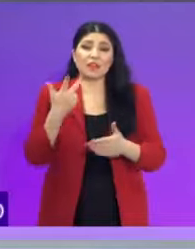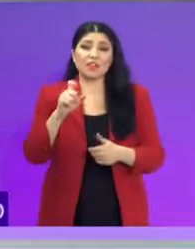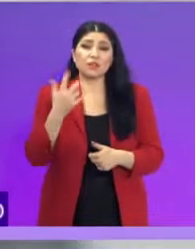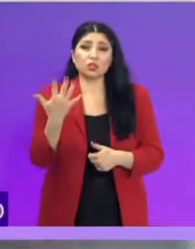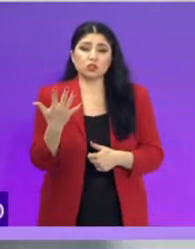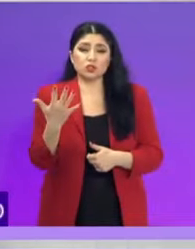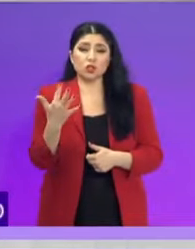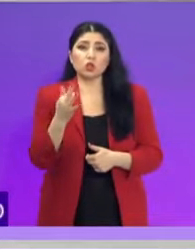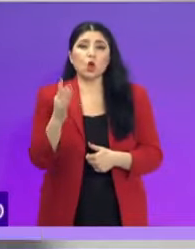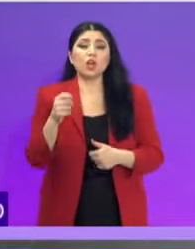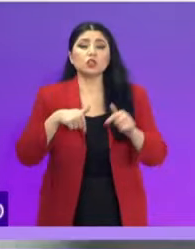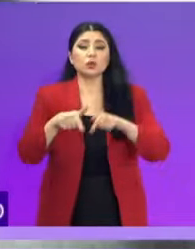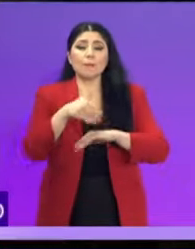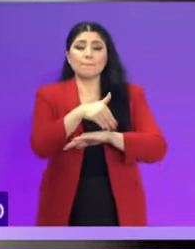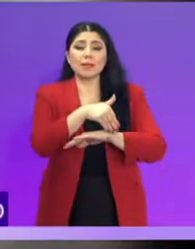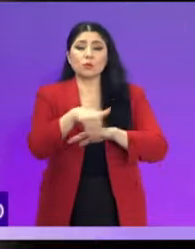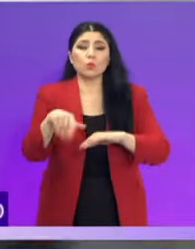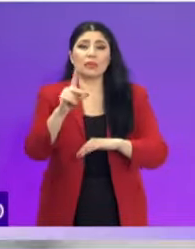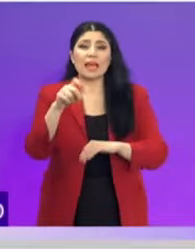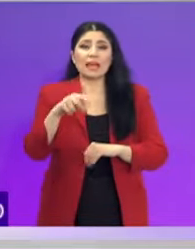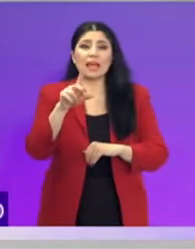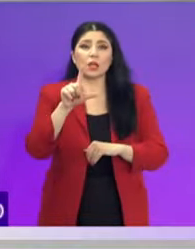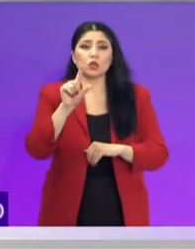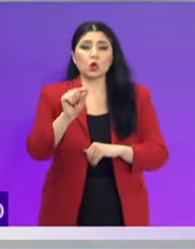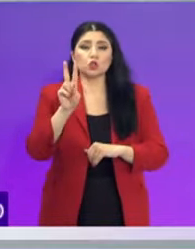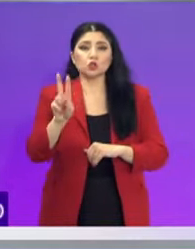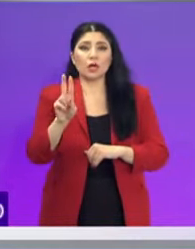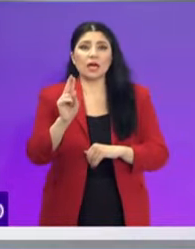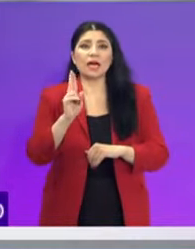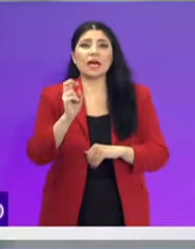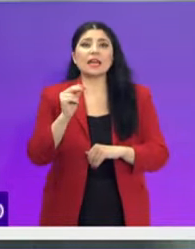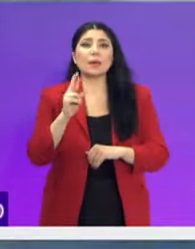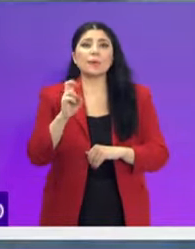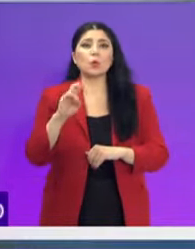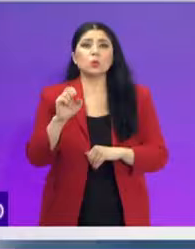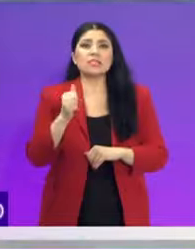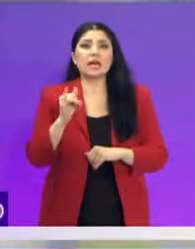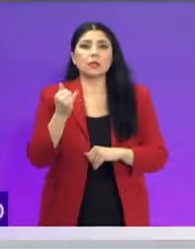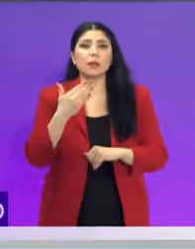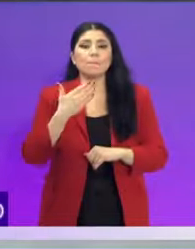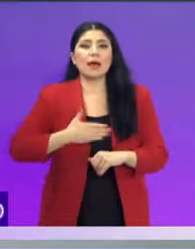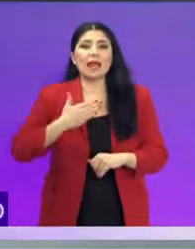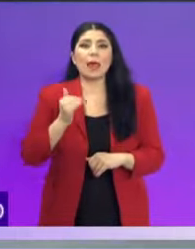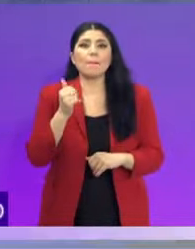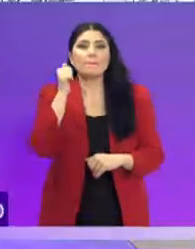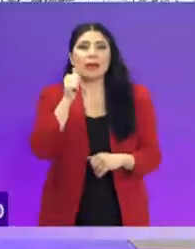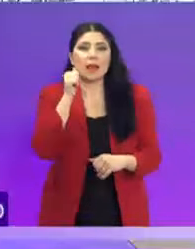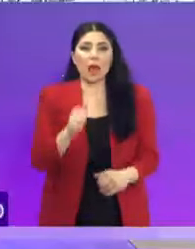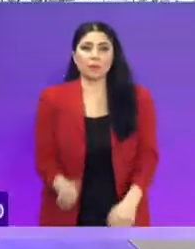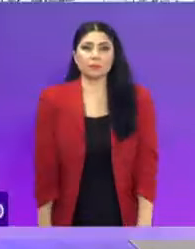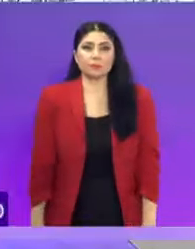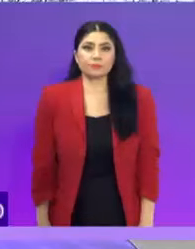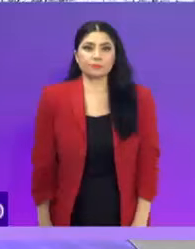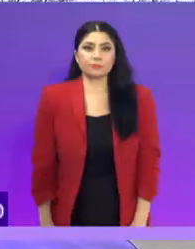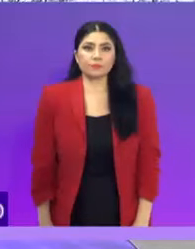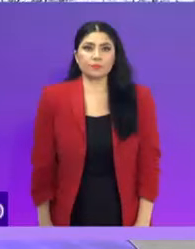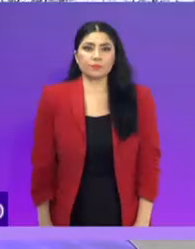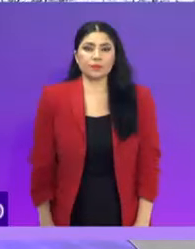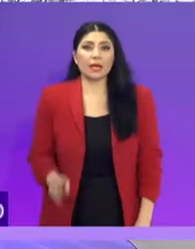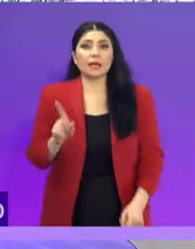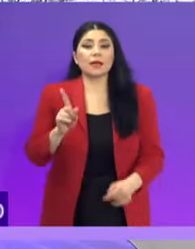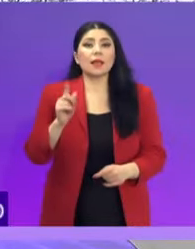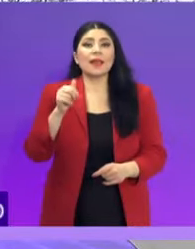tone circulația pe DN22 Râmnicu Sărat, Băile Brăila. Și în Neamț,